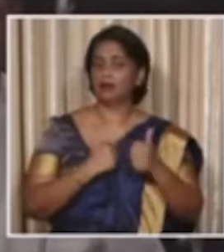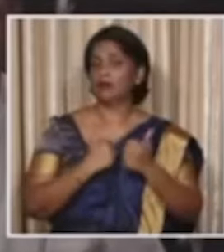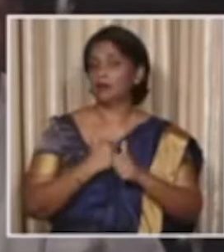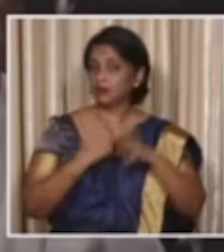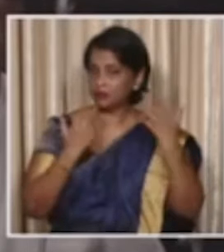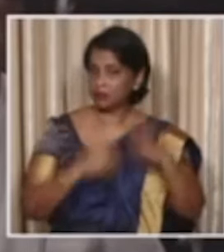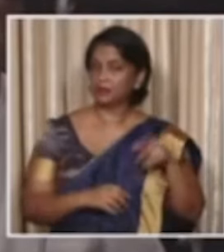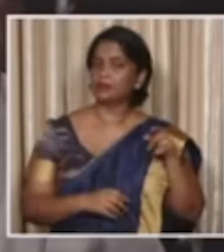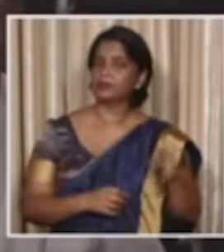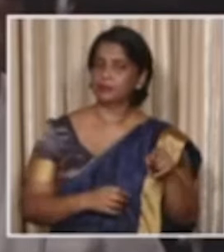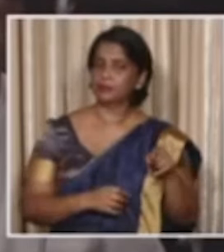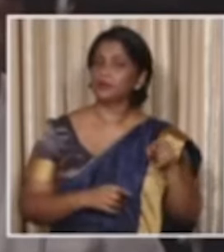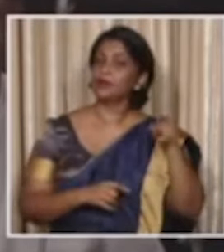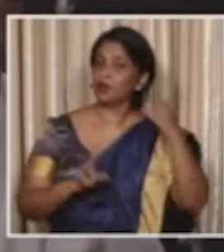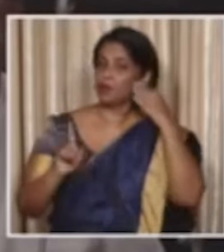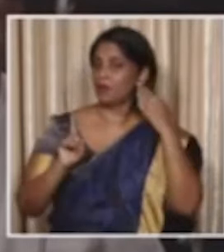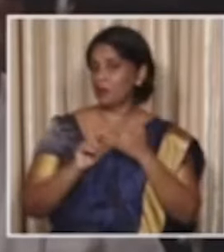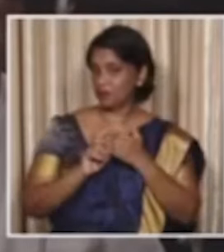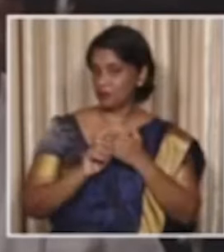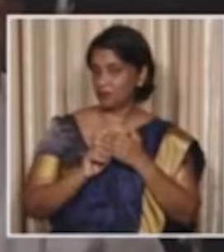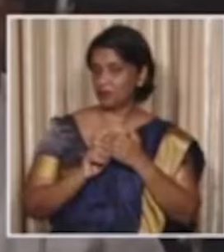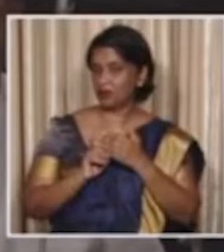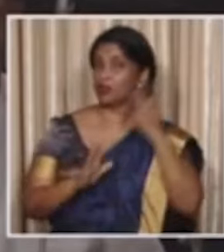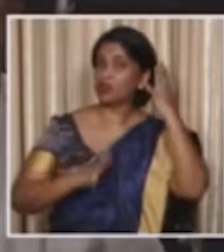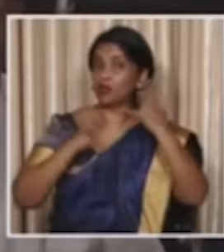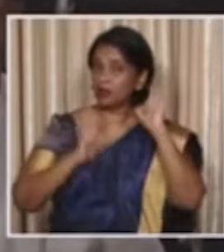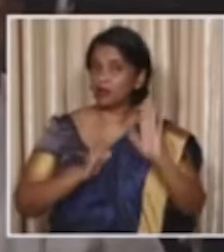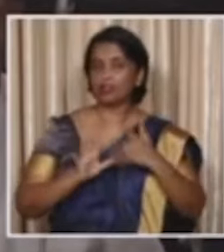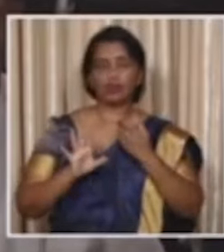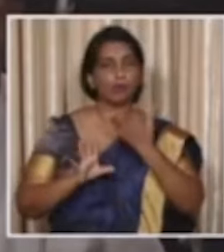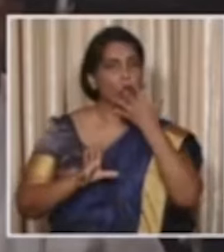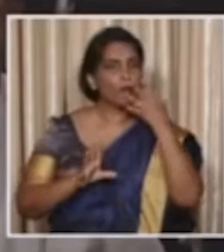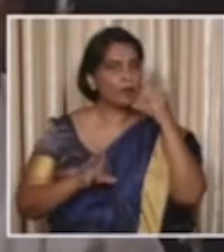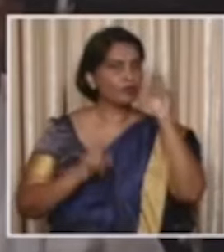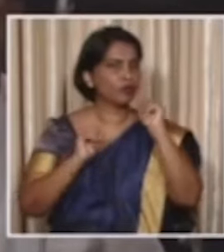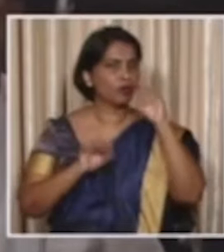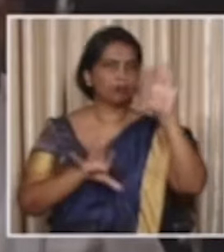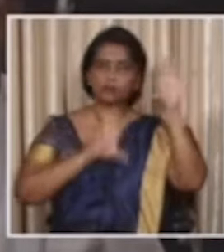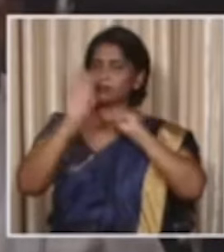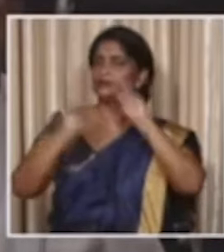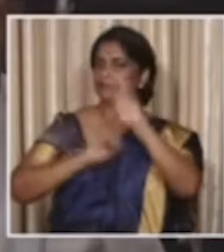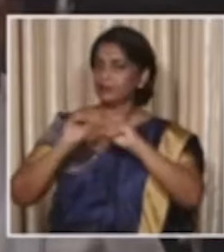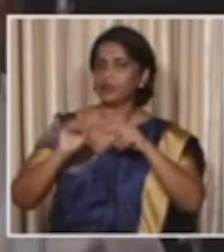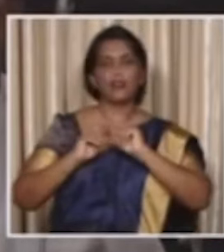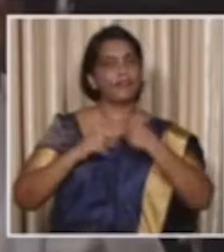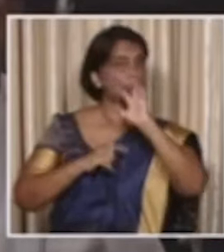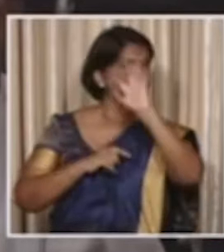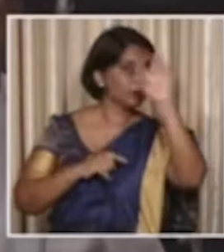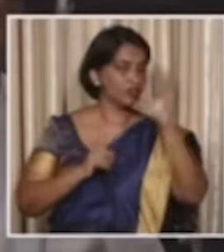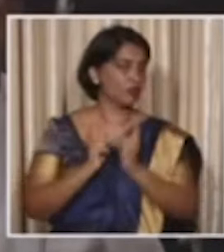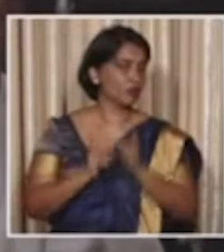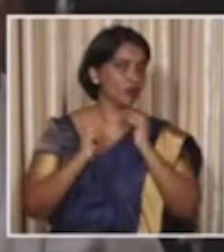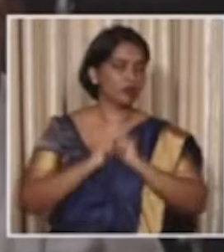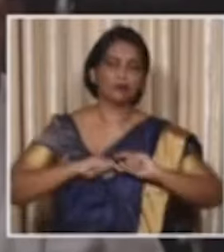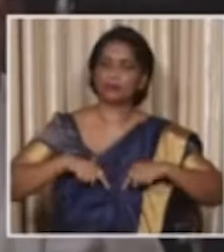කරලා, ඒ සම්බන්ධයෙන් ලෝකයේ තියෙන පූර්වාදර්ශ අරගෙන වෙනත් රටවල් අනුගමනය